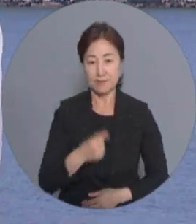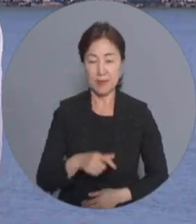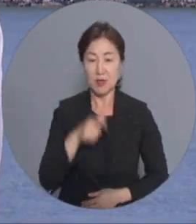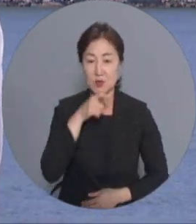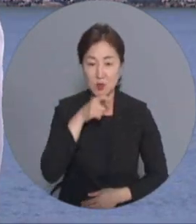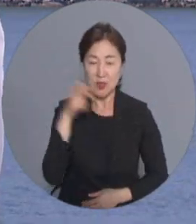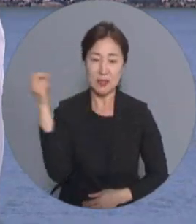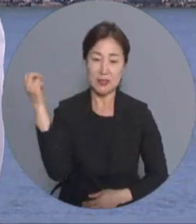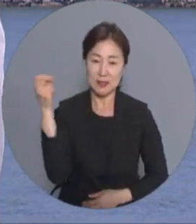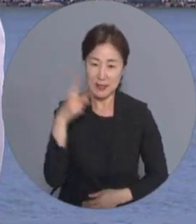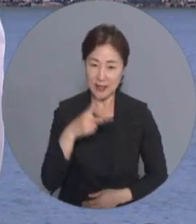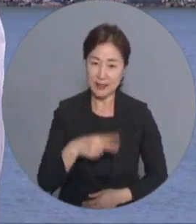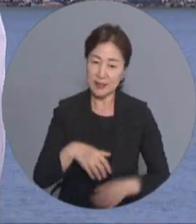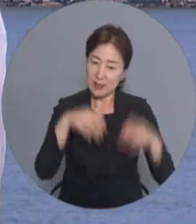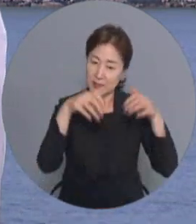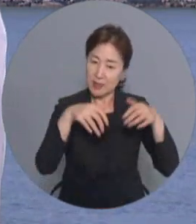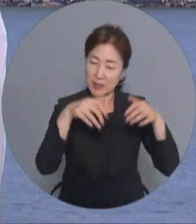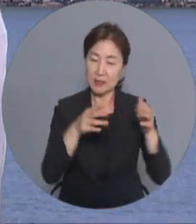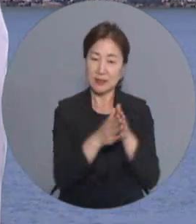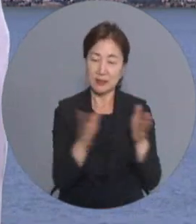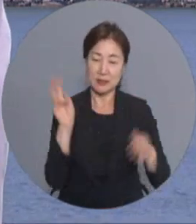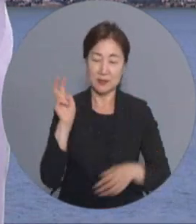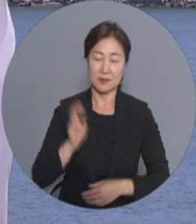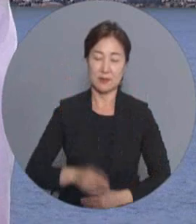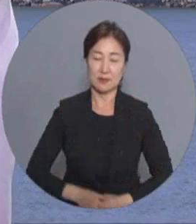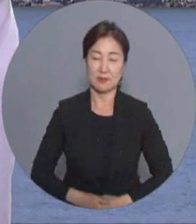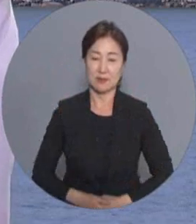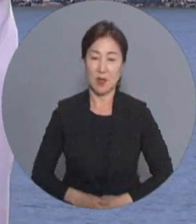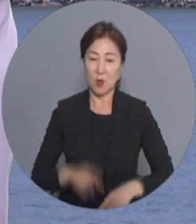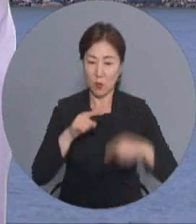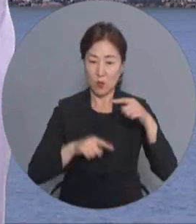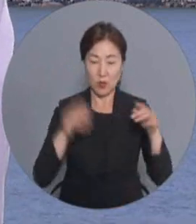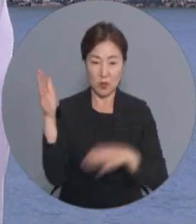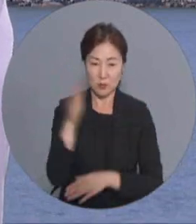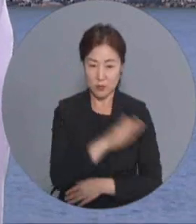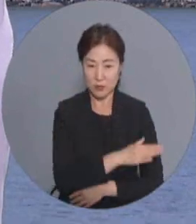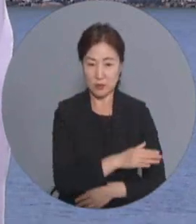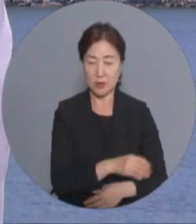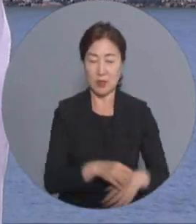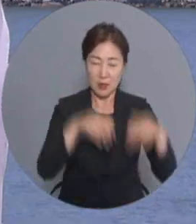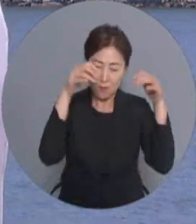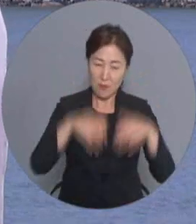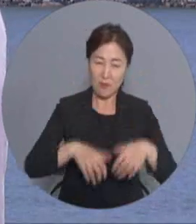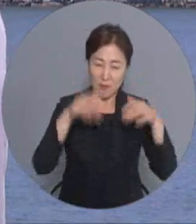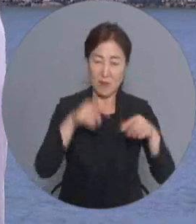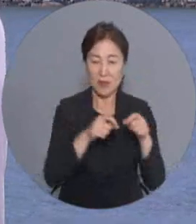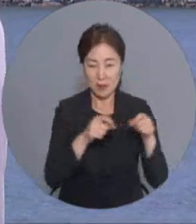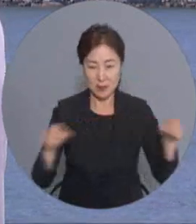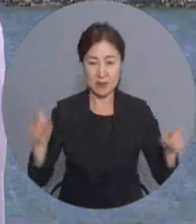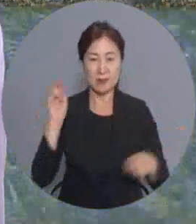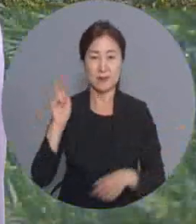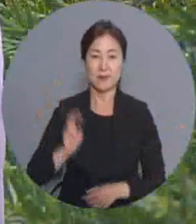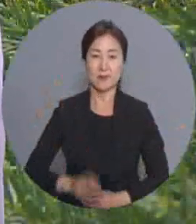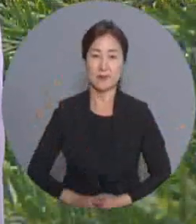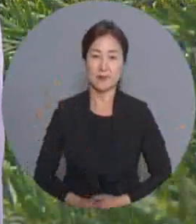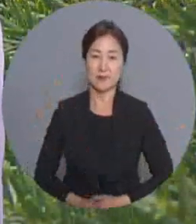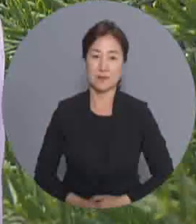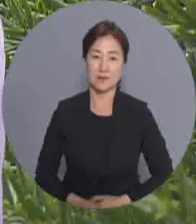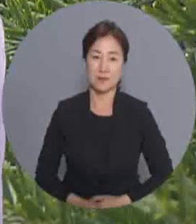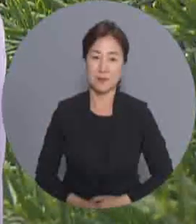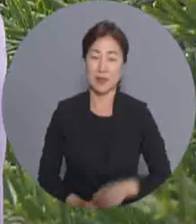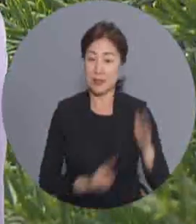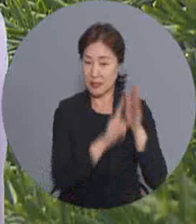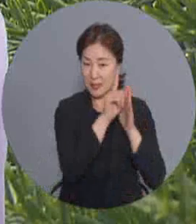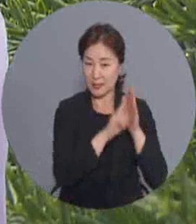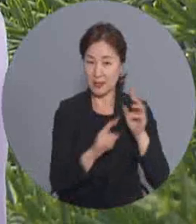남해안 지역을 중심으로 약한 비가 오겠습니다 목요일부터는 본격적으로 장마비가 시작되겠습니다 기온은